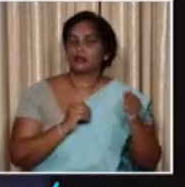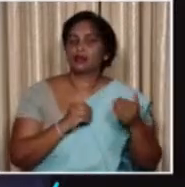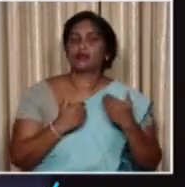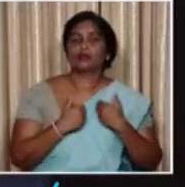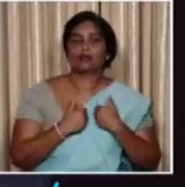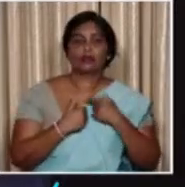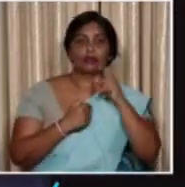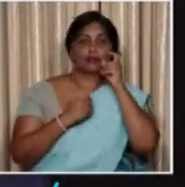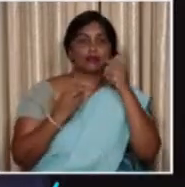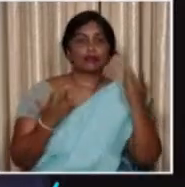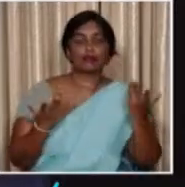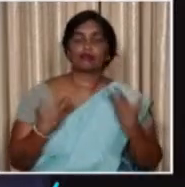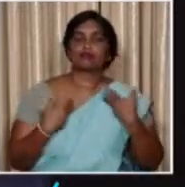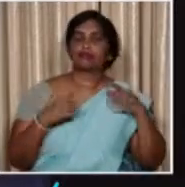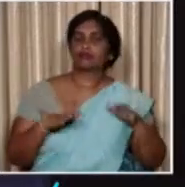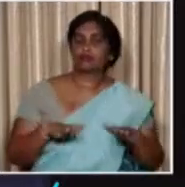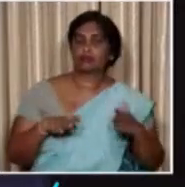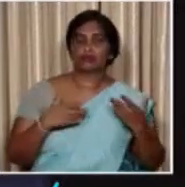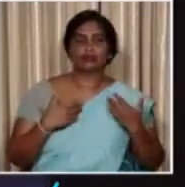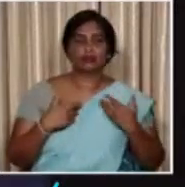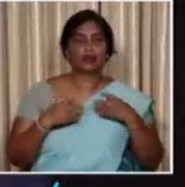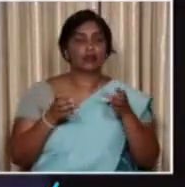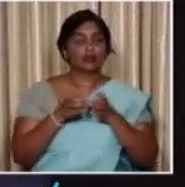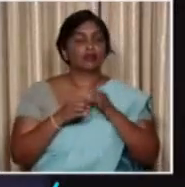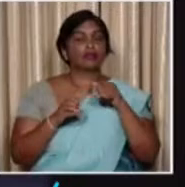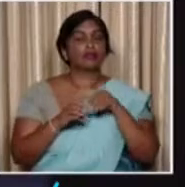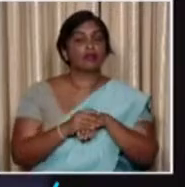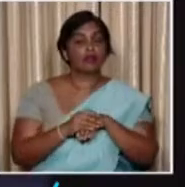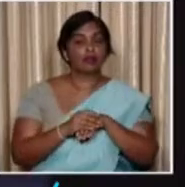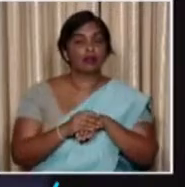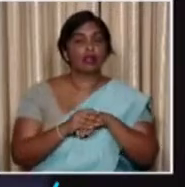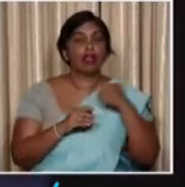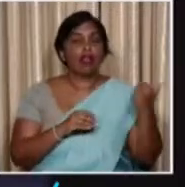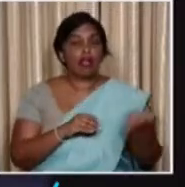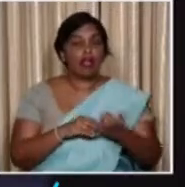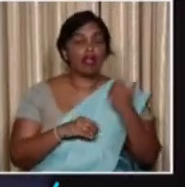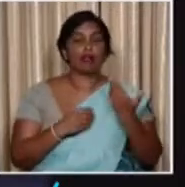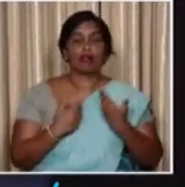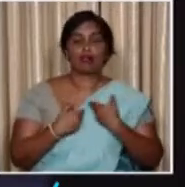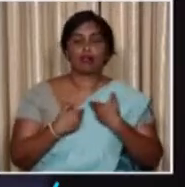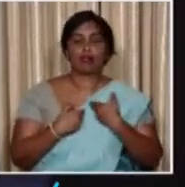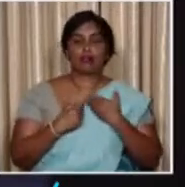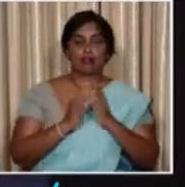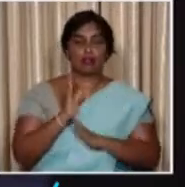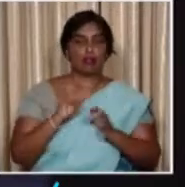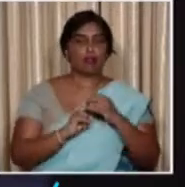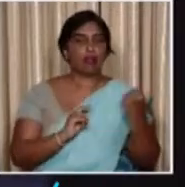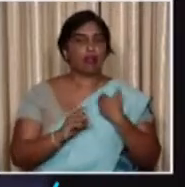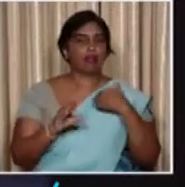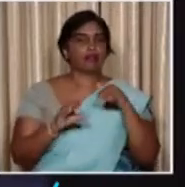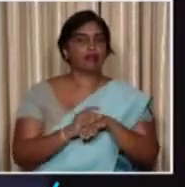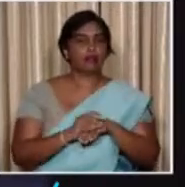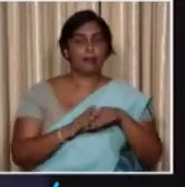අපිට ඒක බලාගෙන ඉන්නවා මොකද අපි ඒ කණ්ඩායමේ ඉන්න ආධුනික නැත්තම් කනිෂ්ඨ මන්ත්‍රීවරු ඒ ජ්‍යෙෂ්ඨ මන්ත්‍රීවරු ඒ